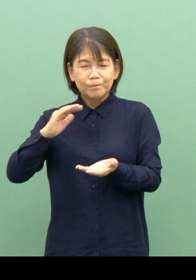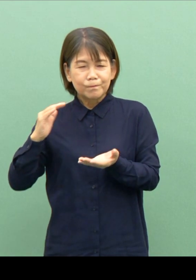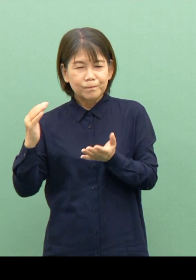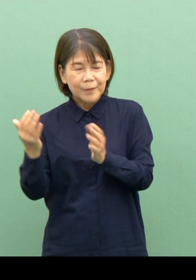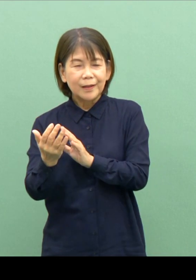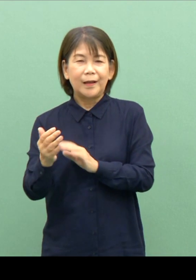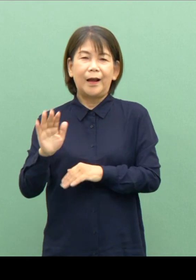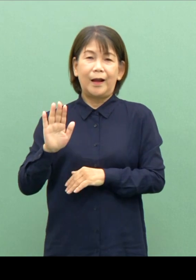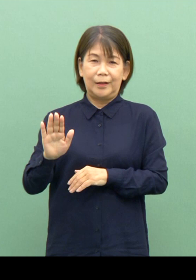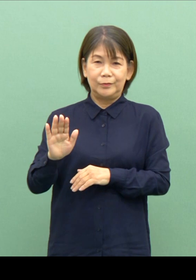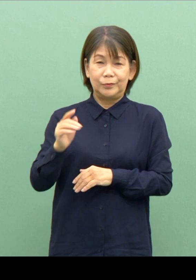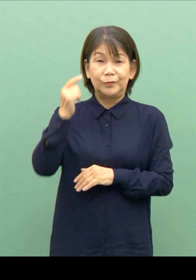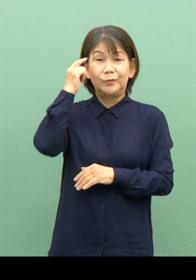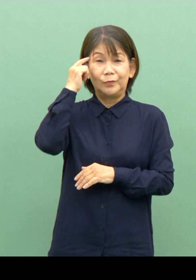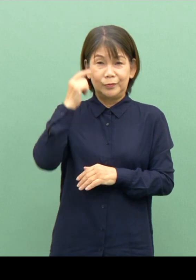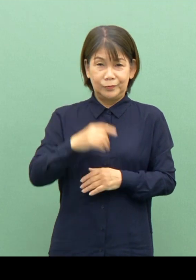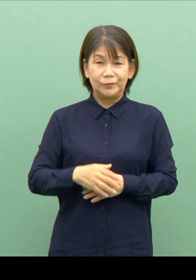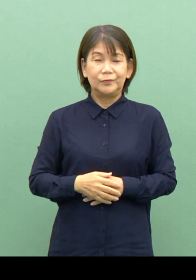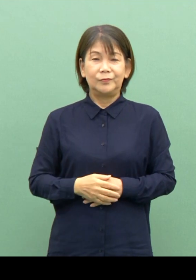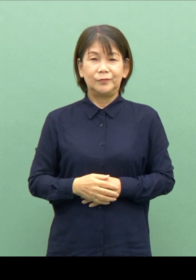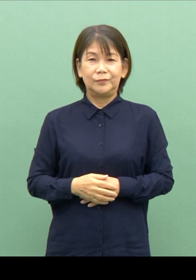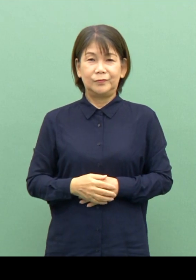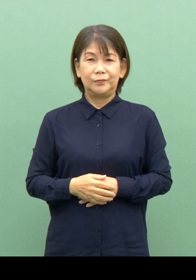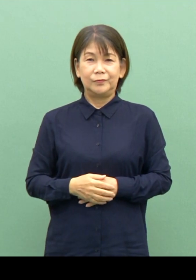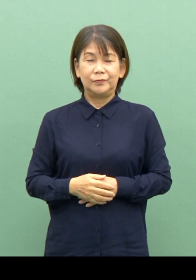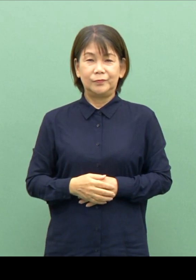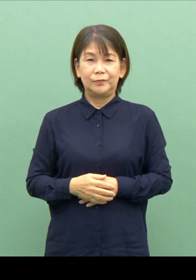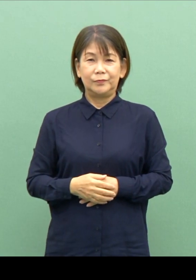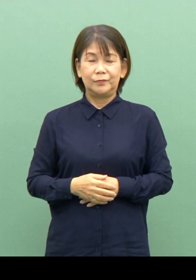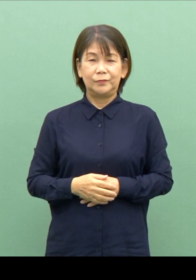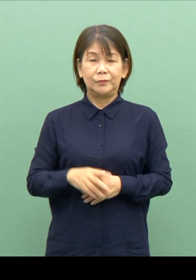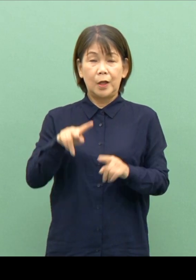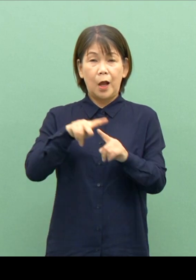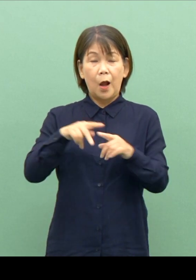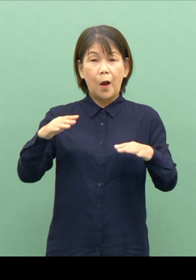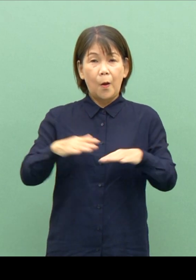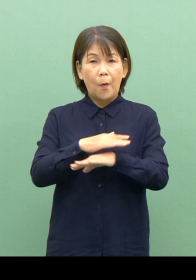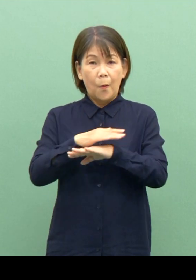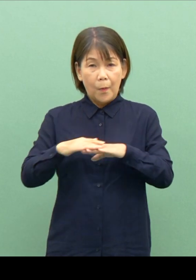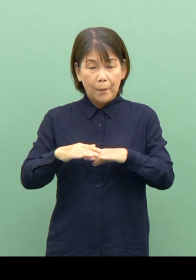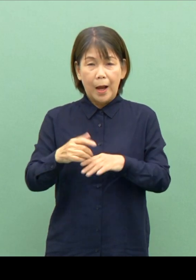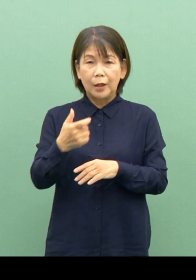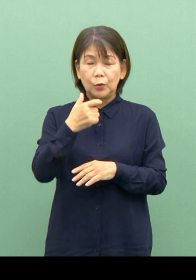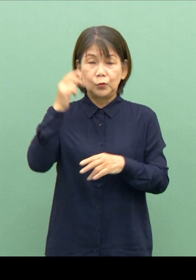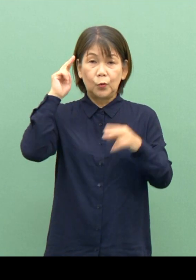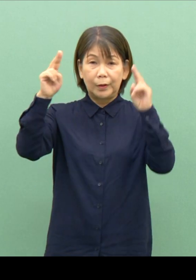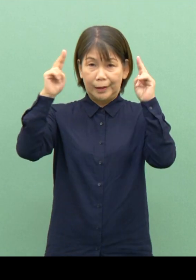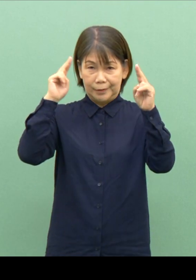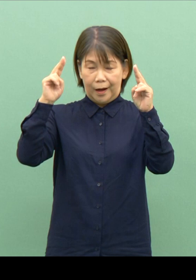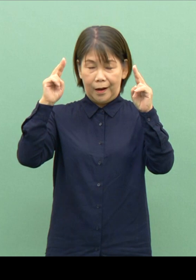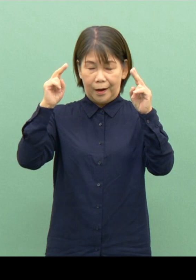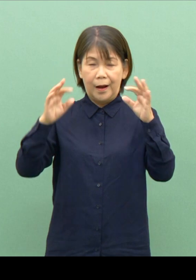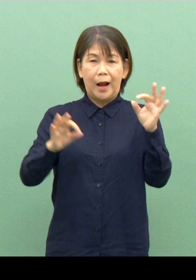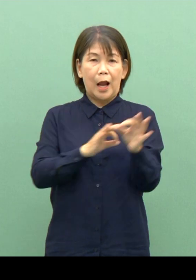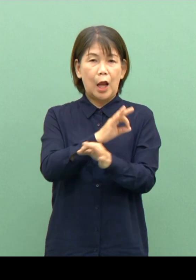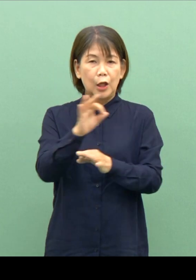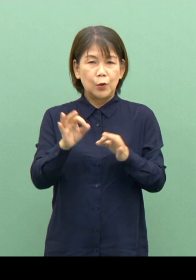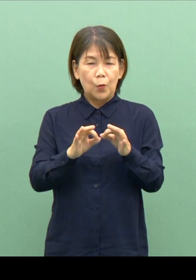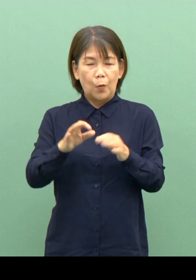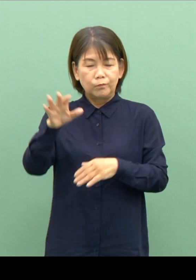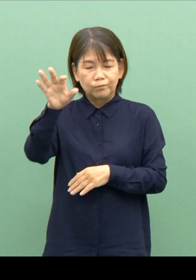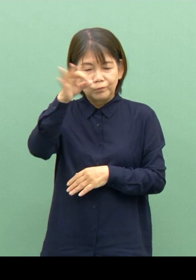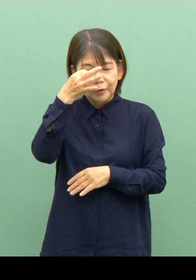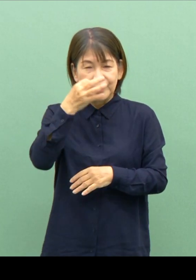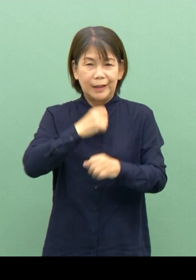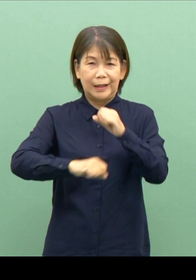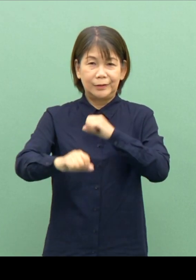ださっているなと感じています。 小浜食料株式会社で営業のプロフェッショナル人材として活躍している